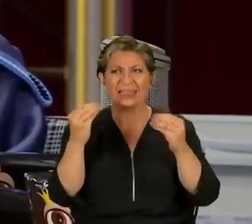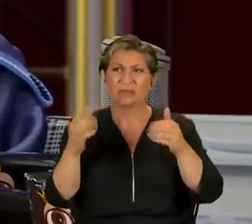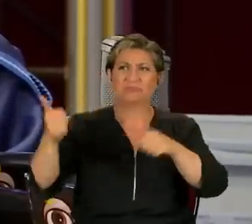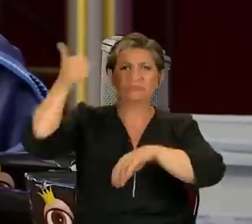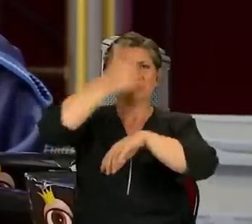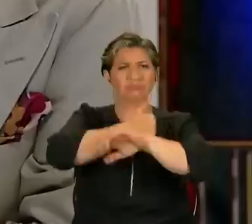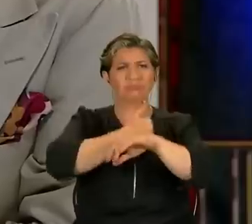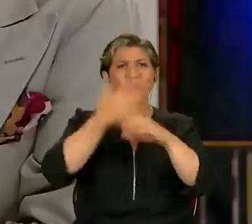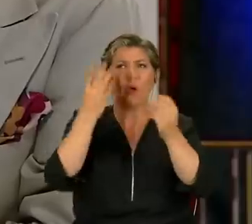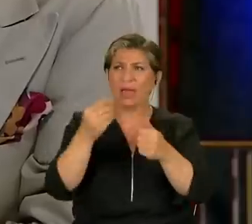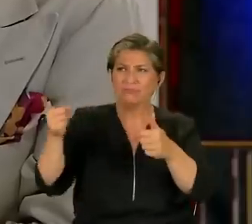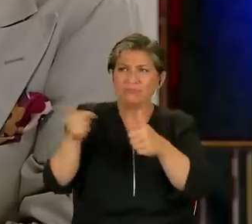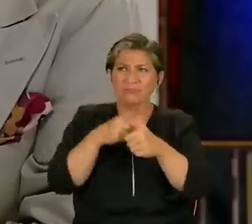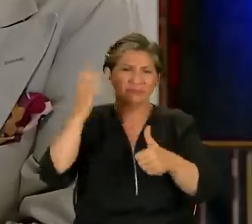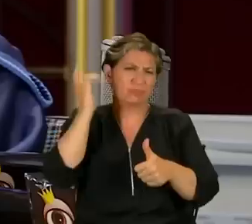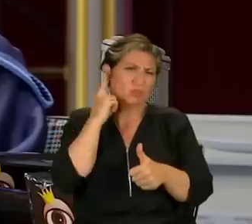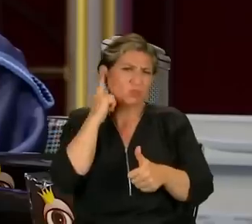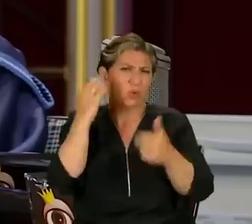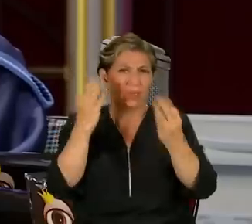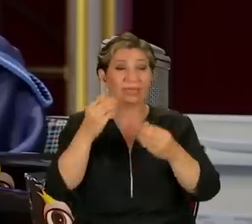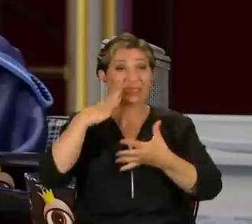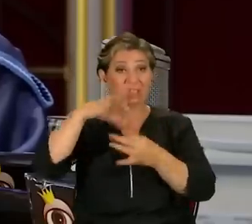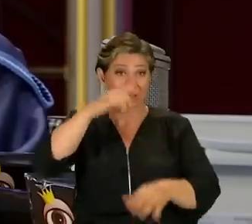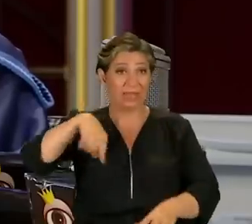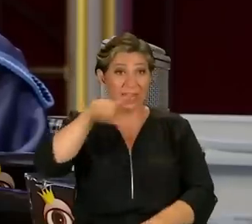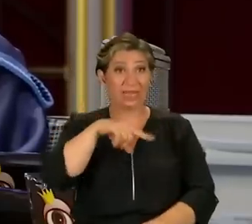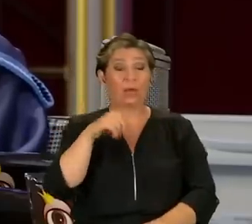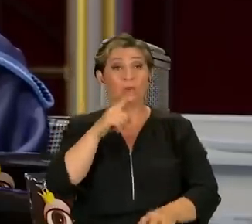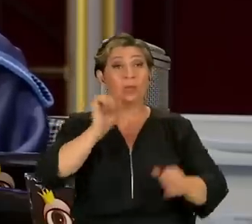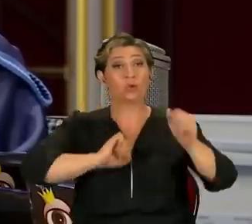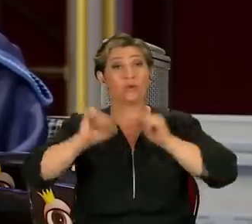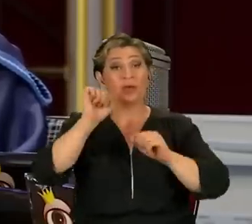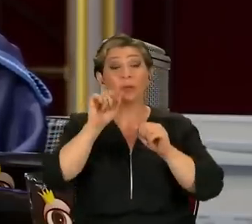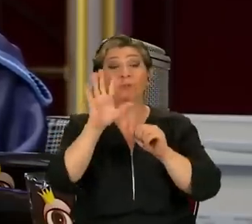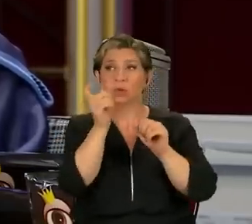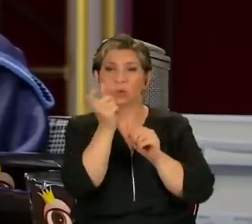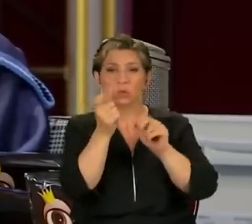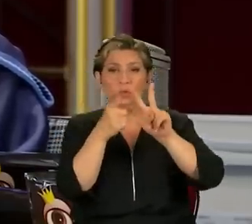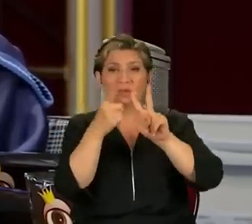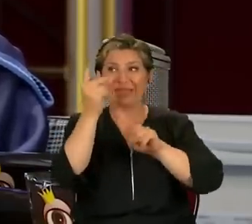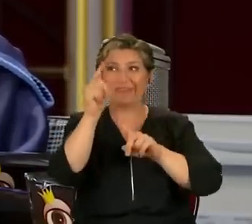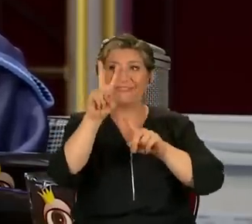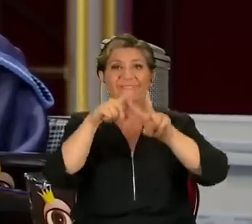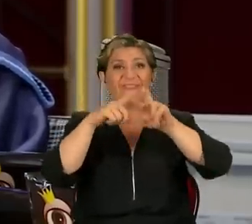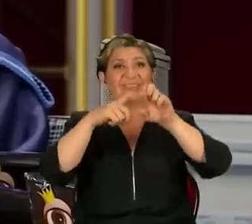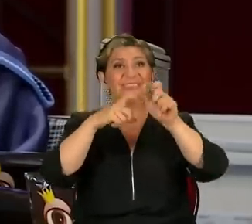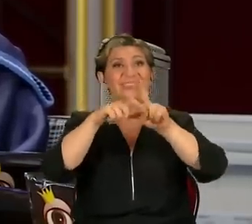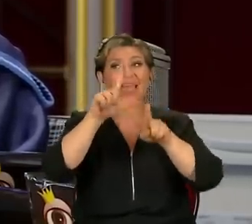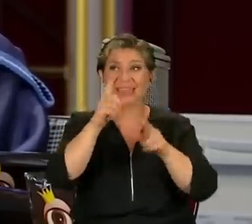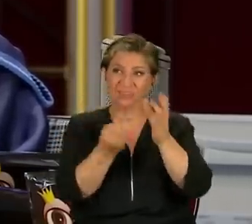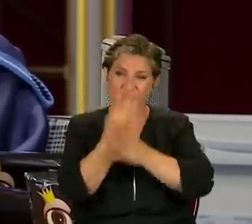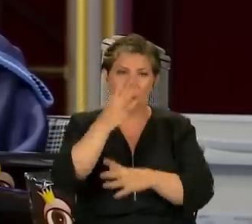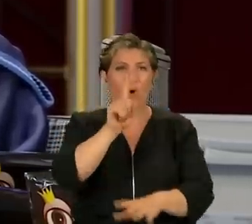tepe noktalarındaki kişiler. O zamanki Universal'den çıkan bir albüm.